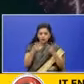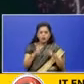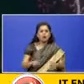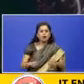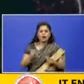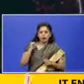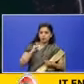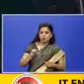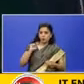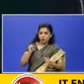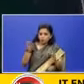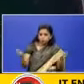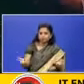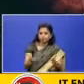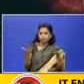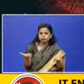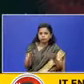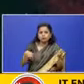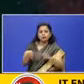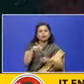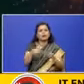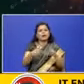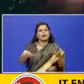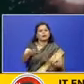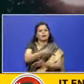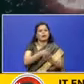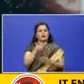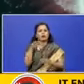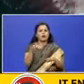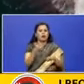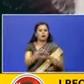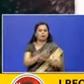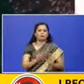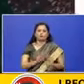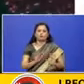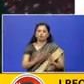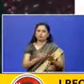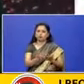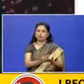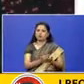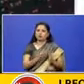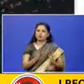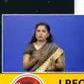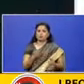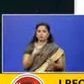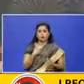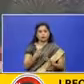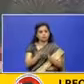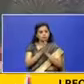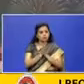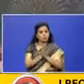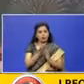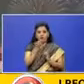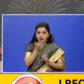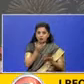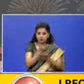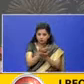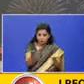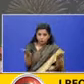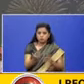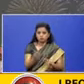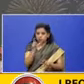लाइफस्टाइल को बढ़ावा जो पर्यावरण को नुकसान न पहुंचाए। मेरा आग्रह है कि आप